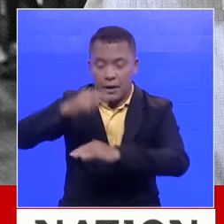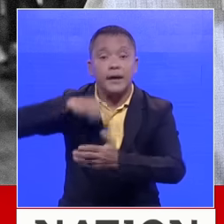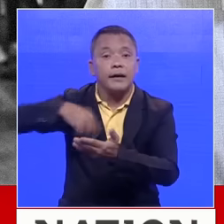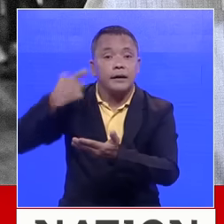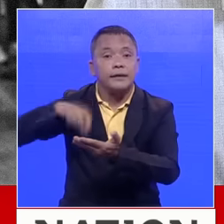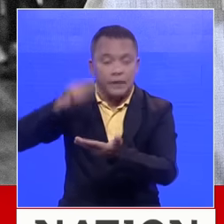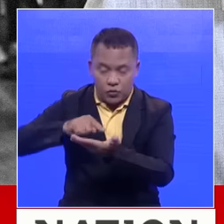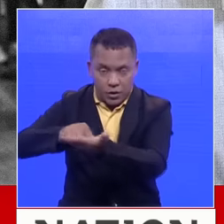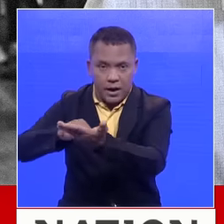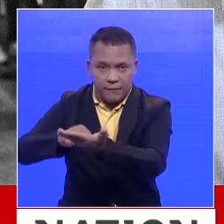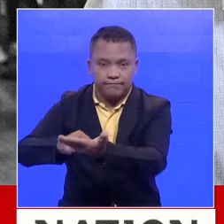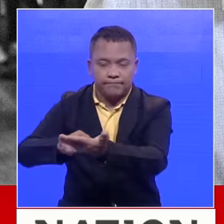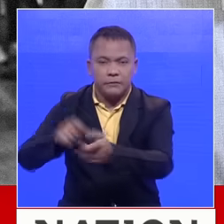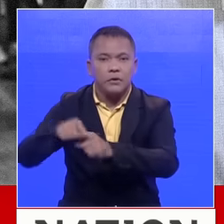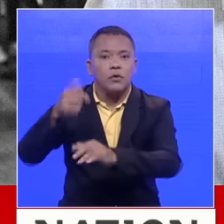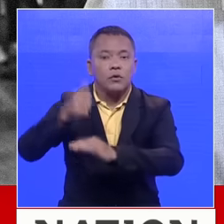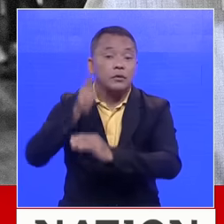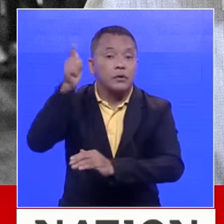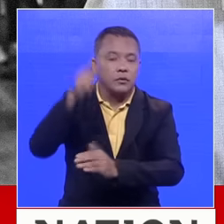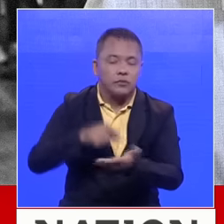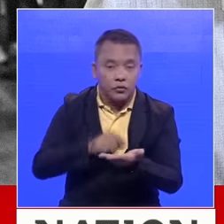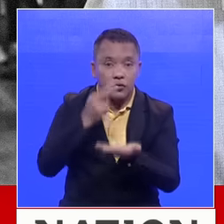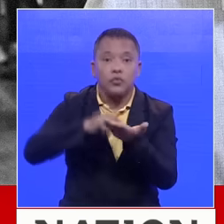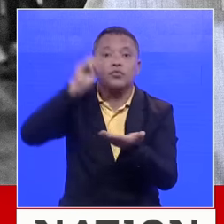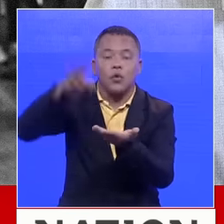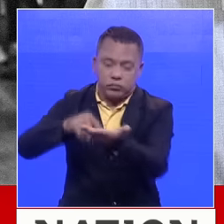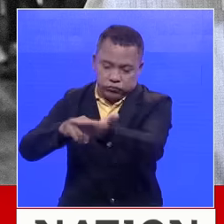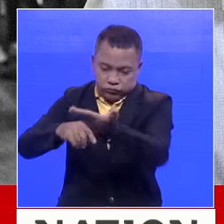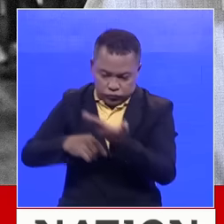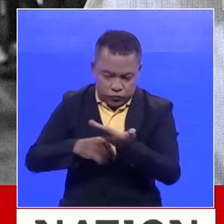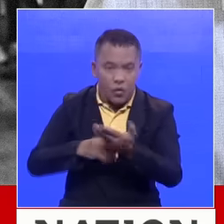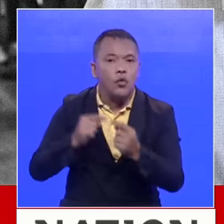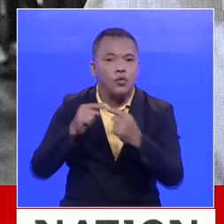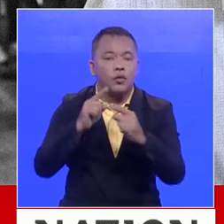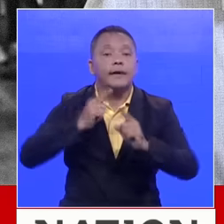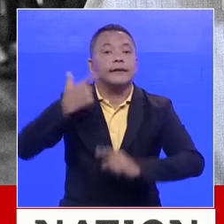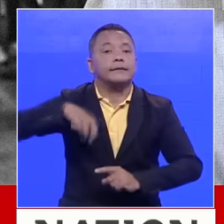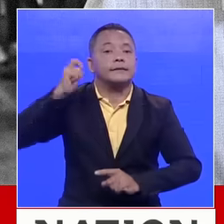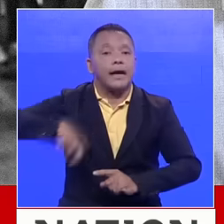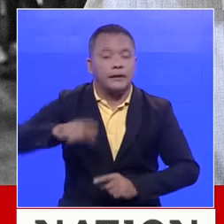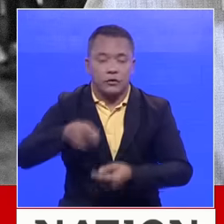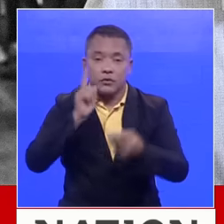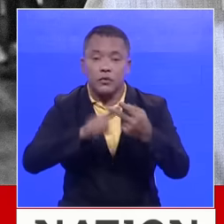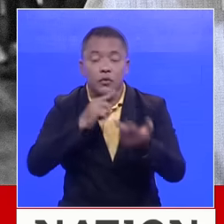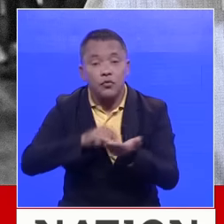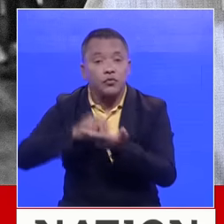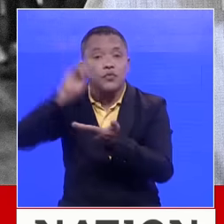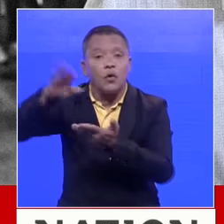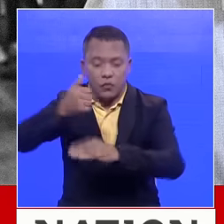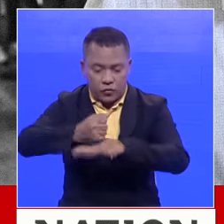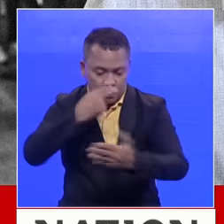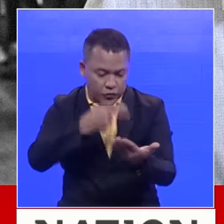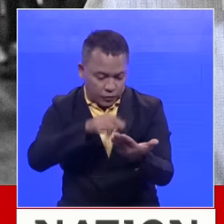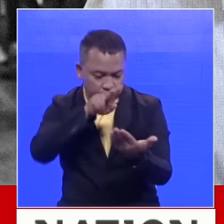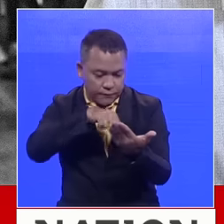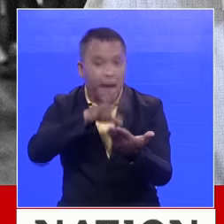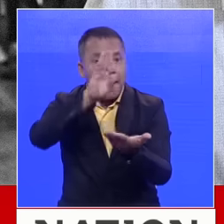ท่านก็คือเรียกว่าอดีตนายกทักษิณเนี่ยอาจจะอันเนี้ยส่งไปแล้วเดี๋ยวไปสู้คดีกันในศาลหรือถ้าเกิดส่งไปปุ๊บอัยการเห็นว่าอ้ามีข้อ